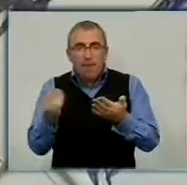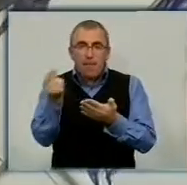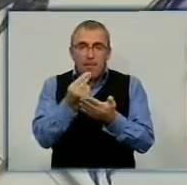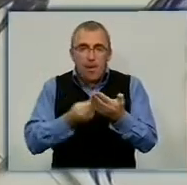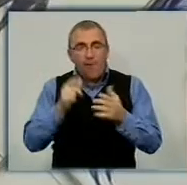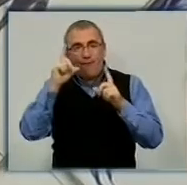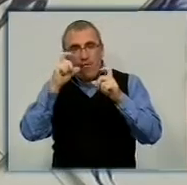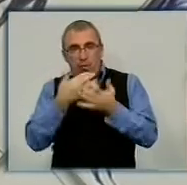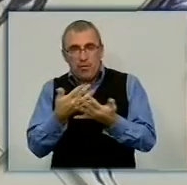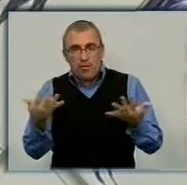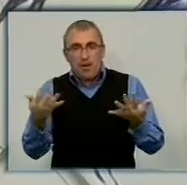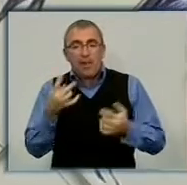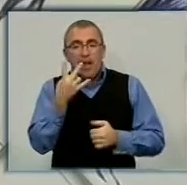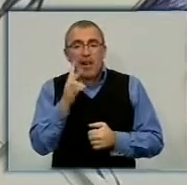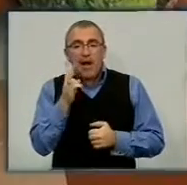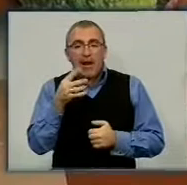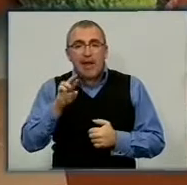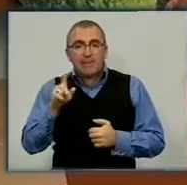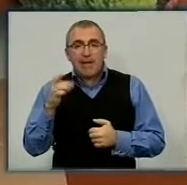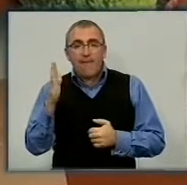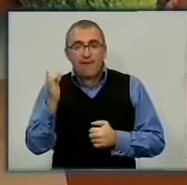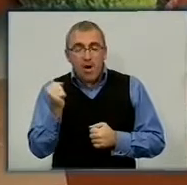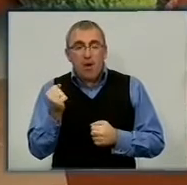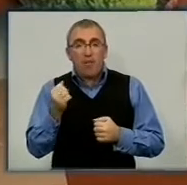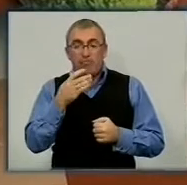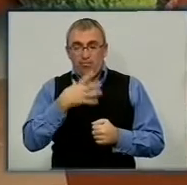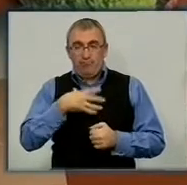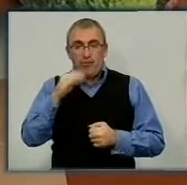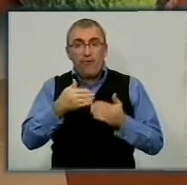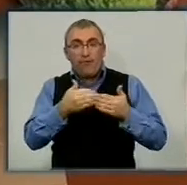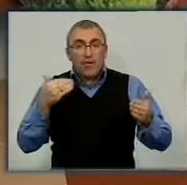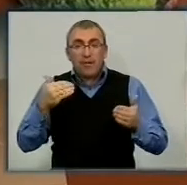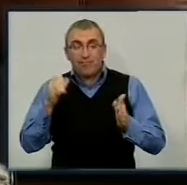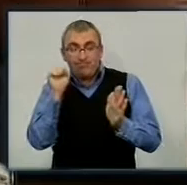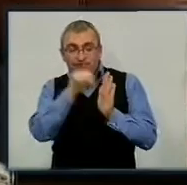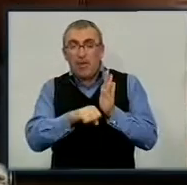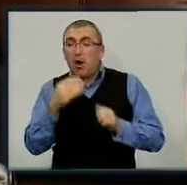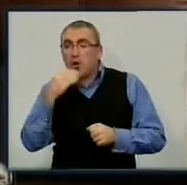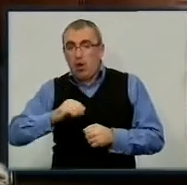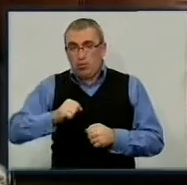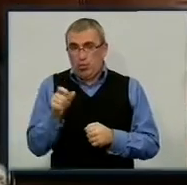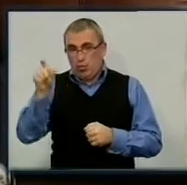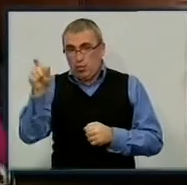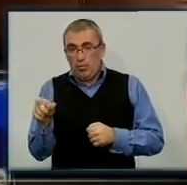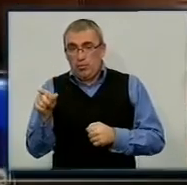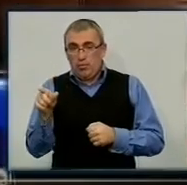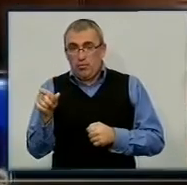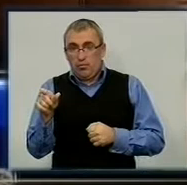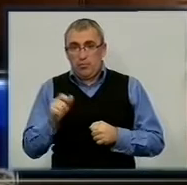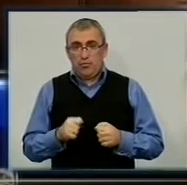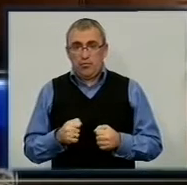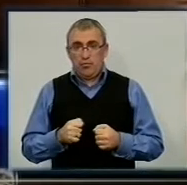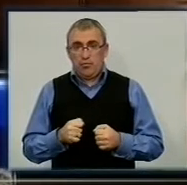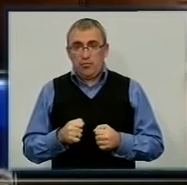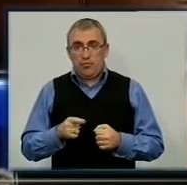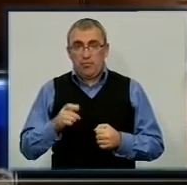фотографії наталяля Князєва втратила єдиного сина який помер від руки найкращого друга нанёс их е